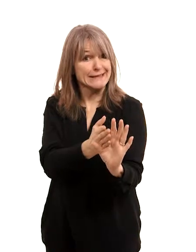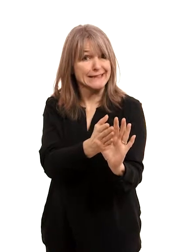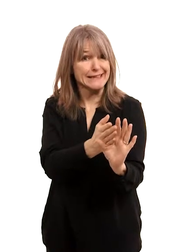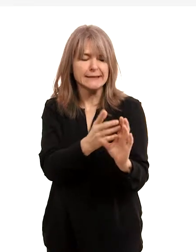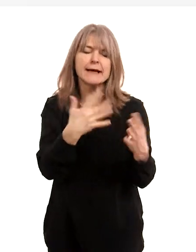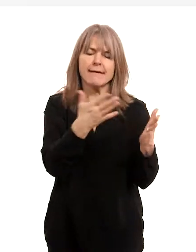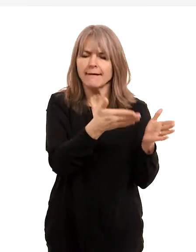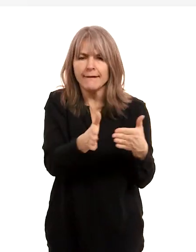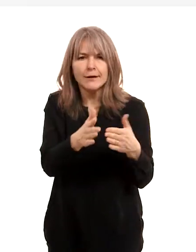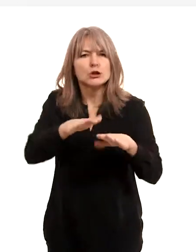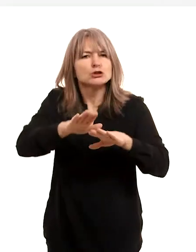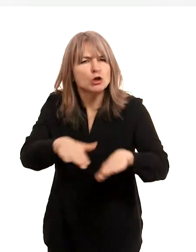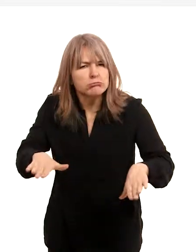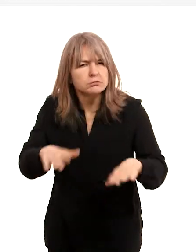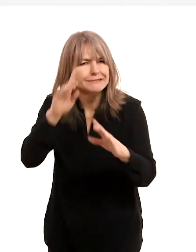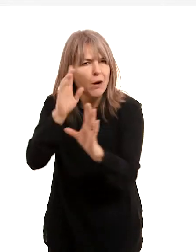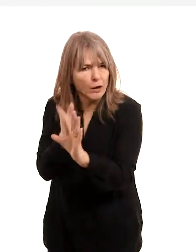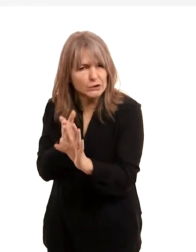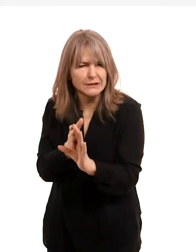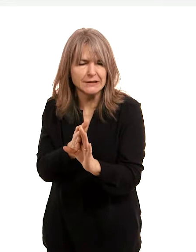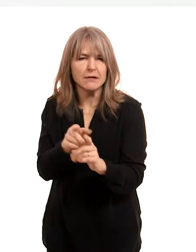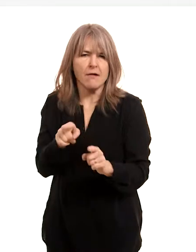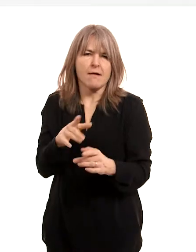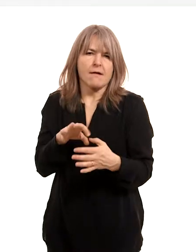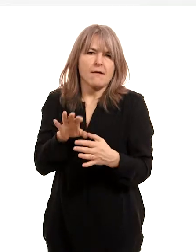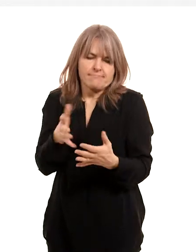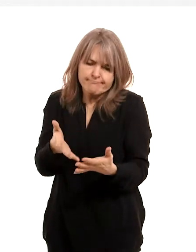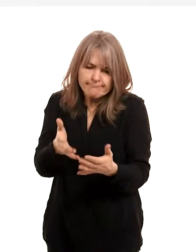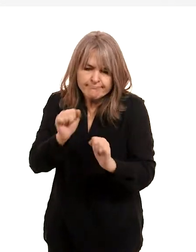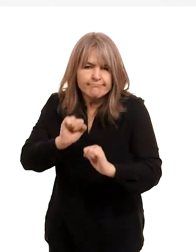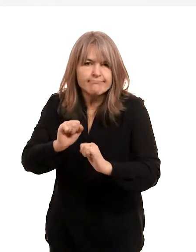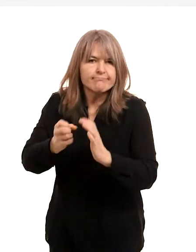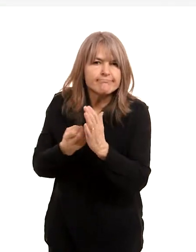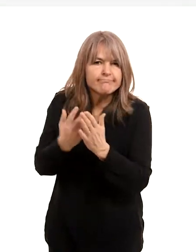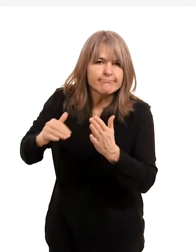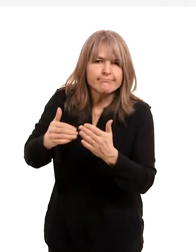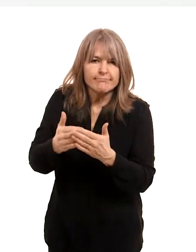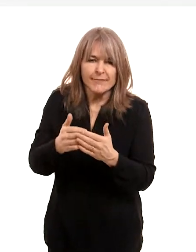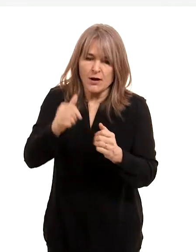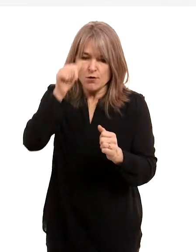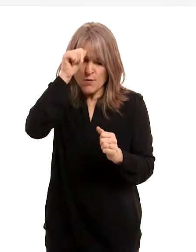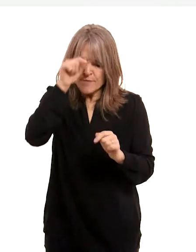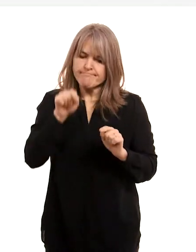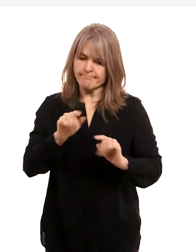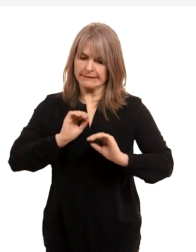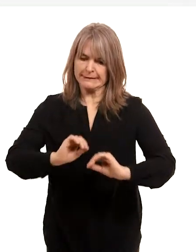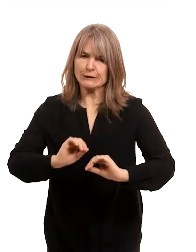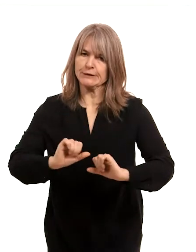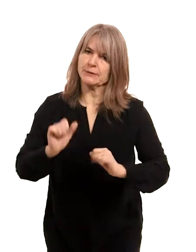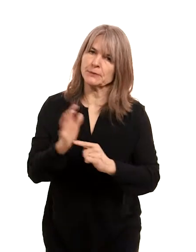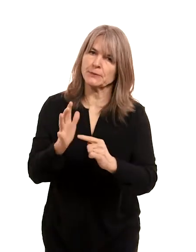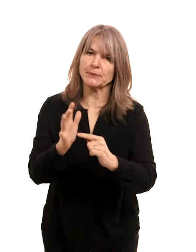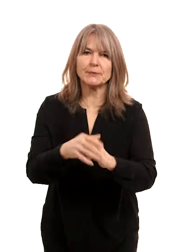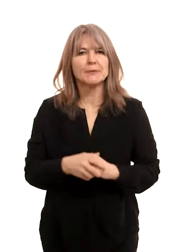y gôl. A hefyd mae mam yn y byd addysg a ni'n gweld y swydd a faint o bleser oedd hi'n cael o'r swydd, felly dyna pam.